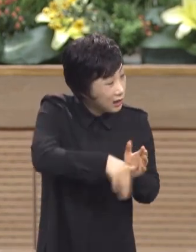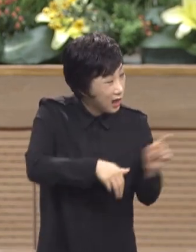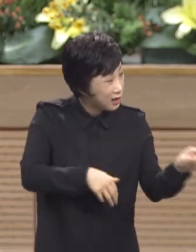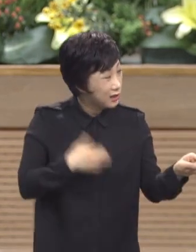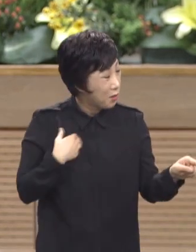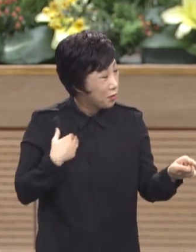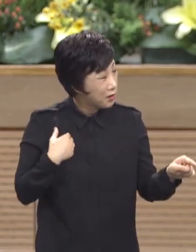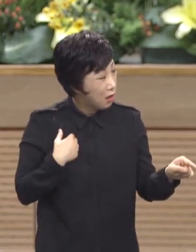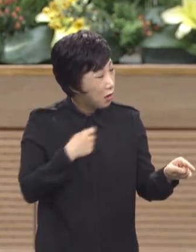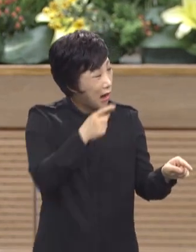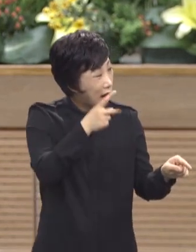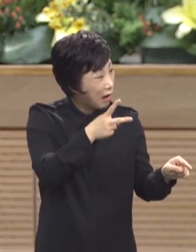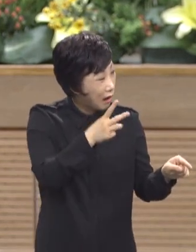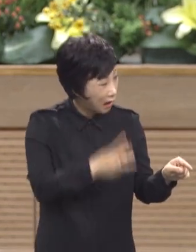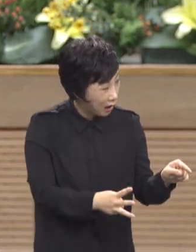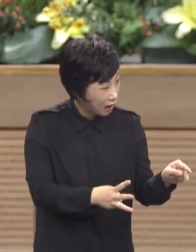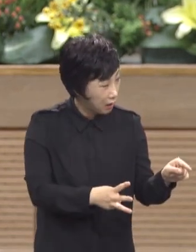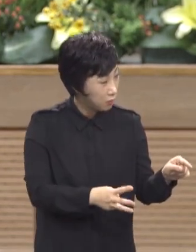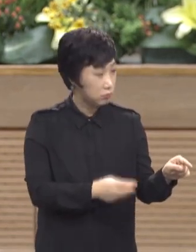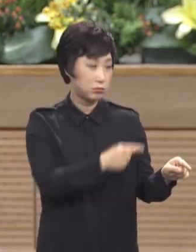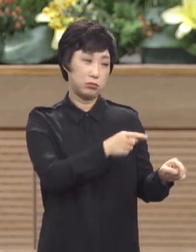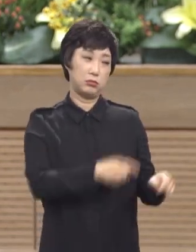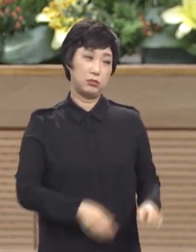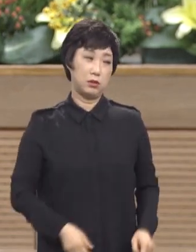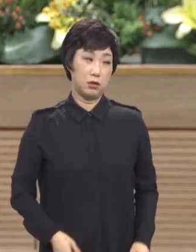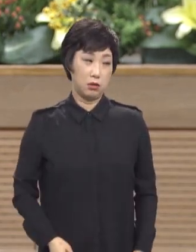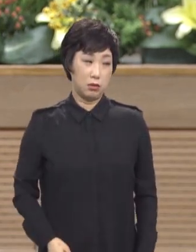네가 나를 세 번이나 부인할 거야.